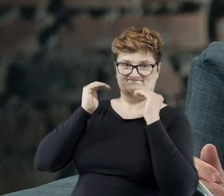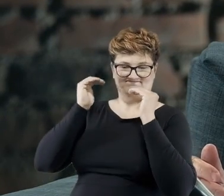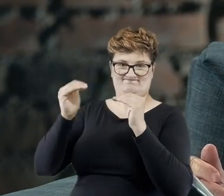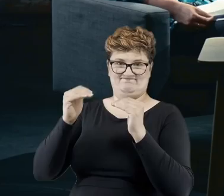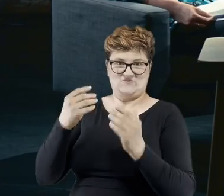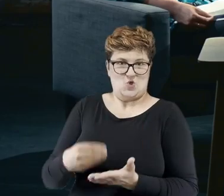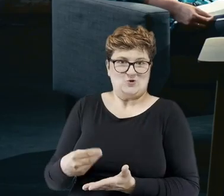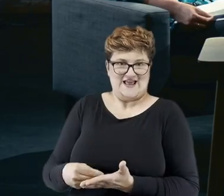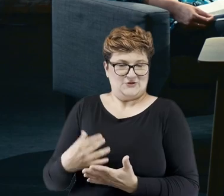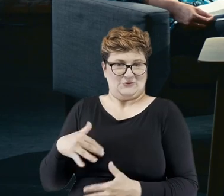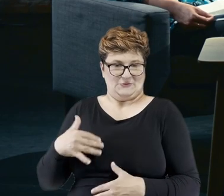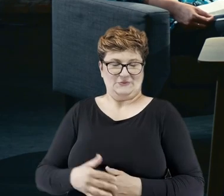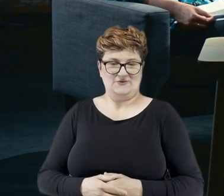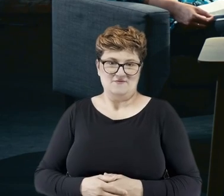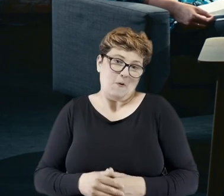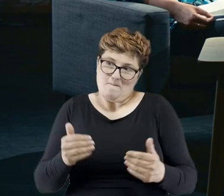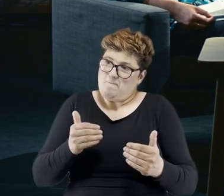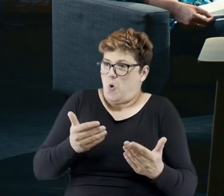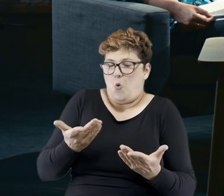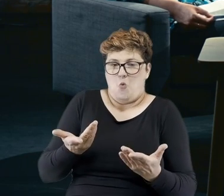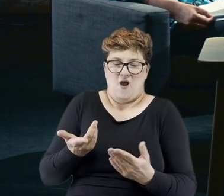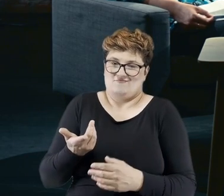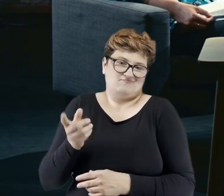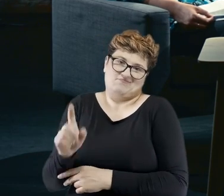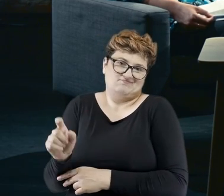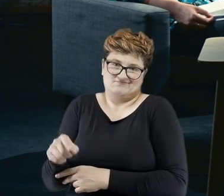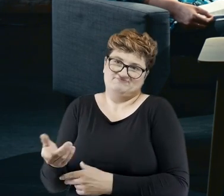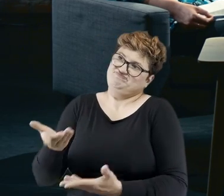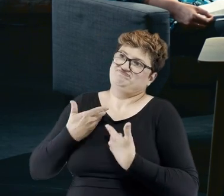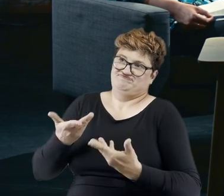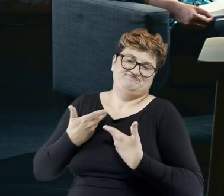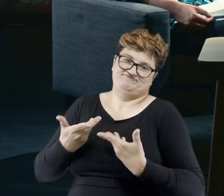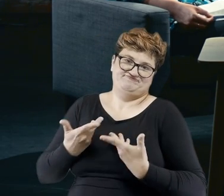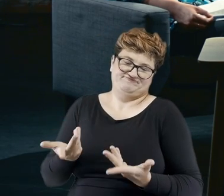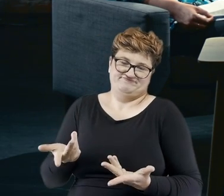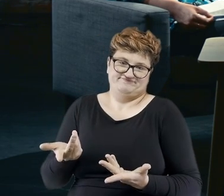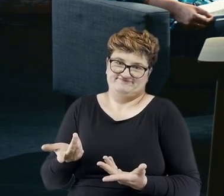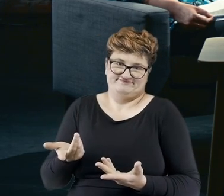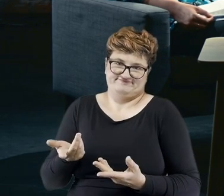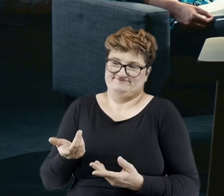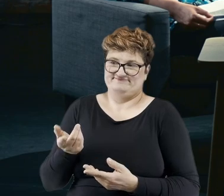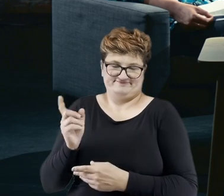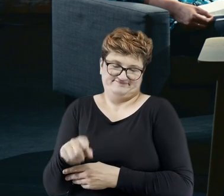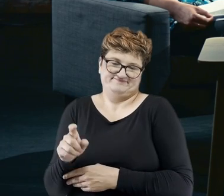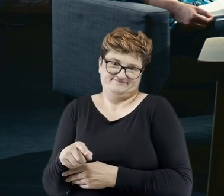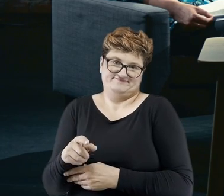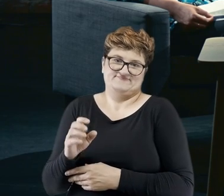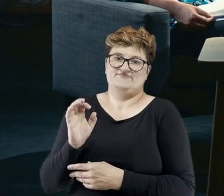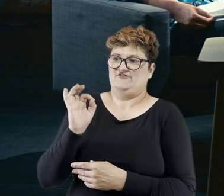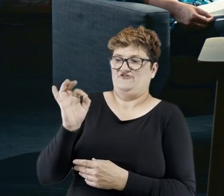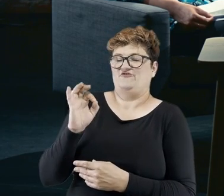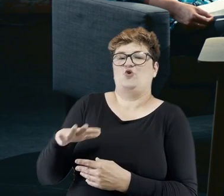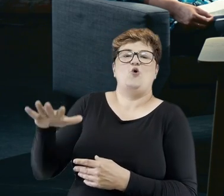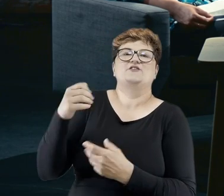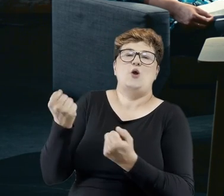tak docenić po prostu, bo mogła zlekceważyć, prawda, taką osobę, która działa w